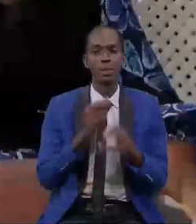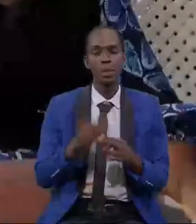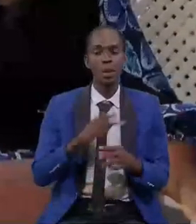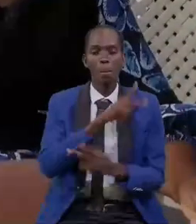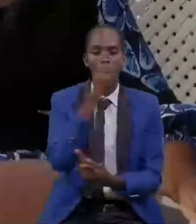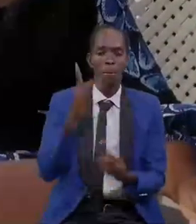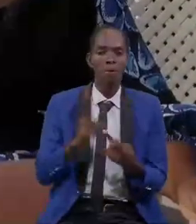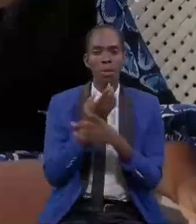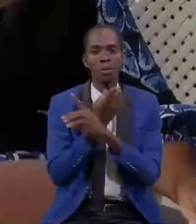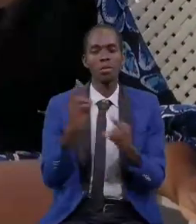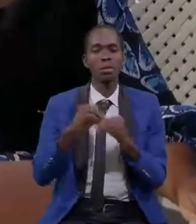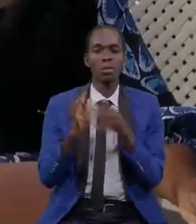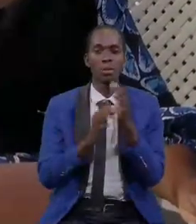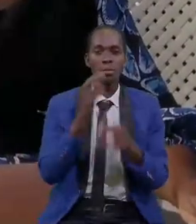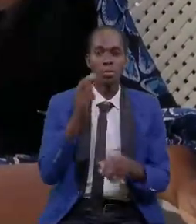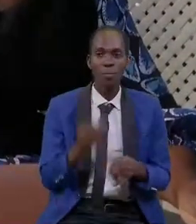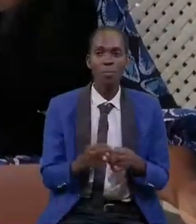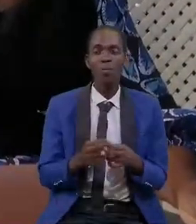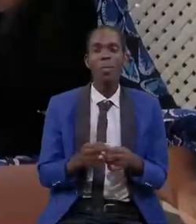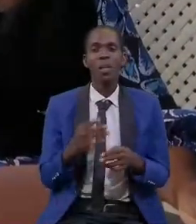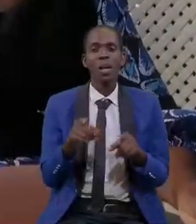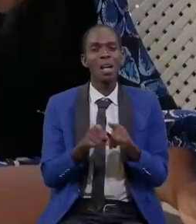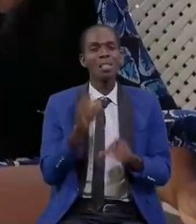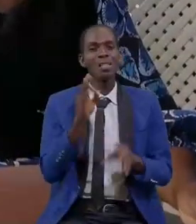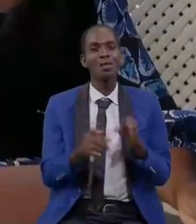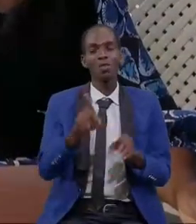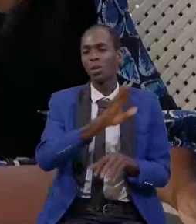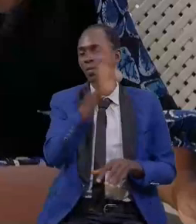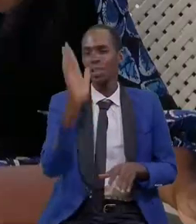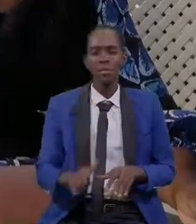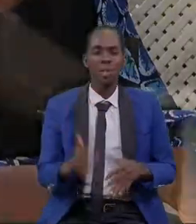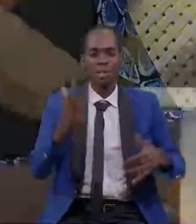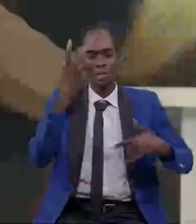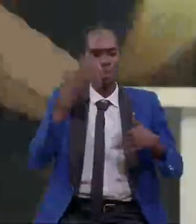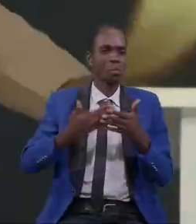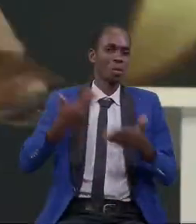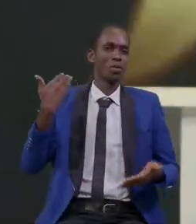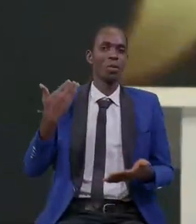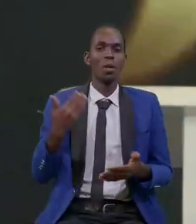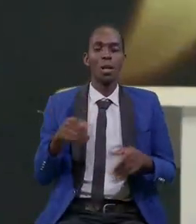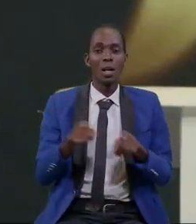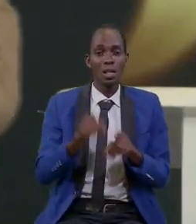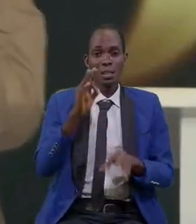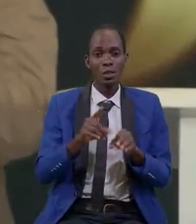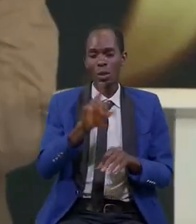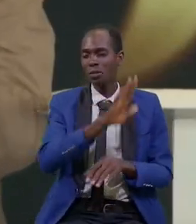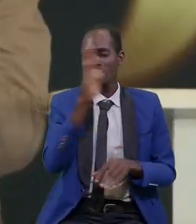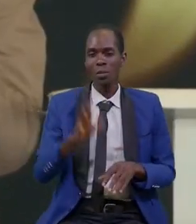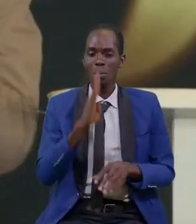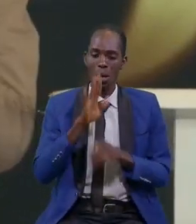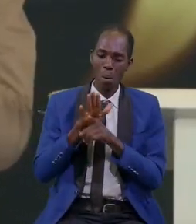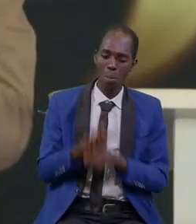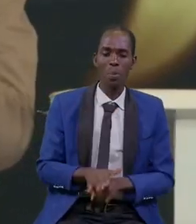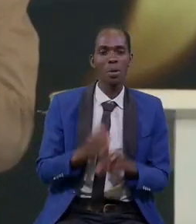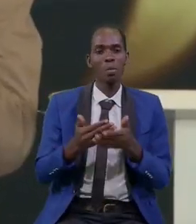la délivrance parfaite, comme si tu n'avais jamais été malade, comme si tu n'as jamais été